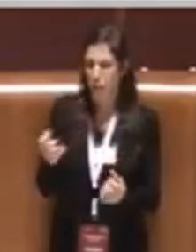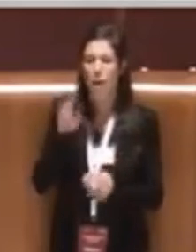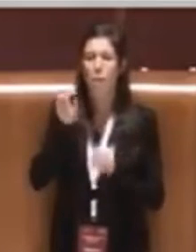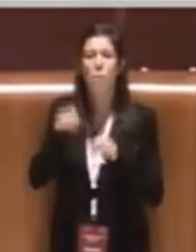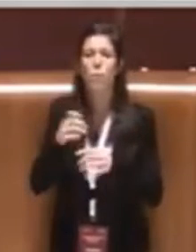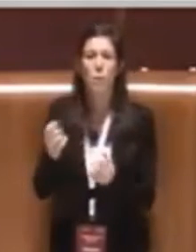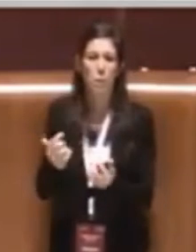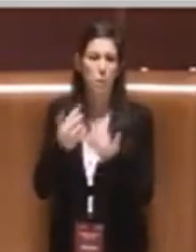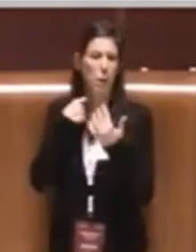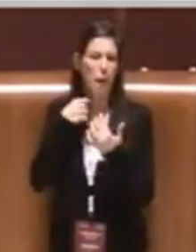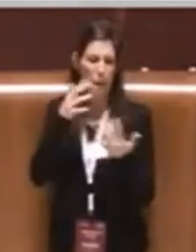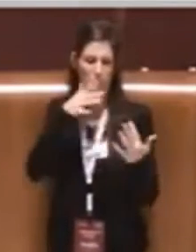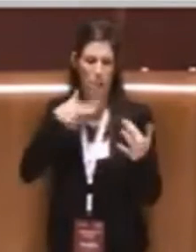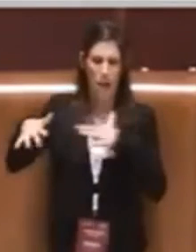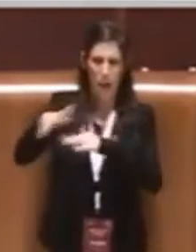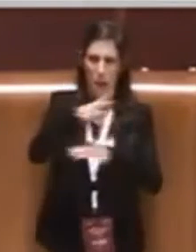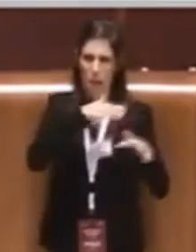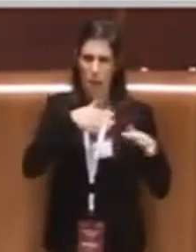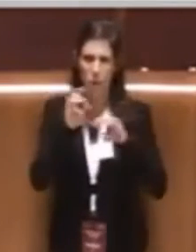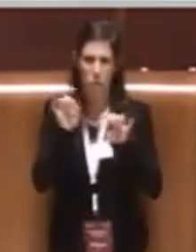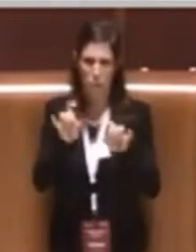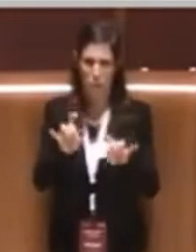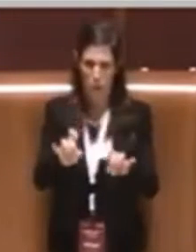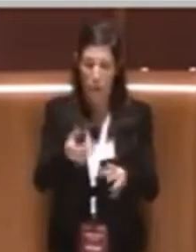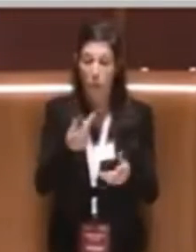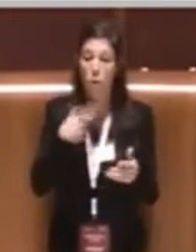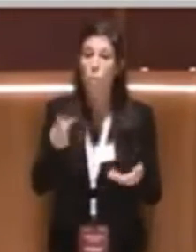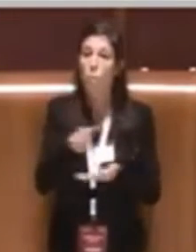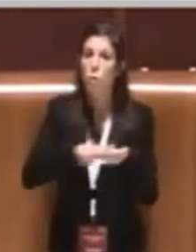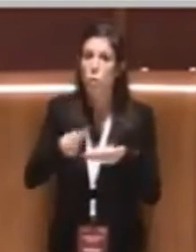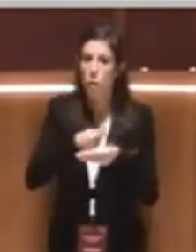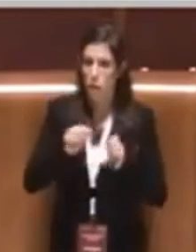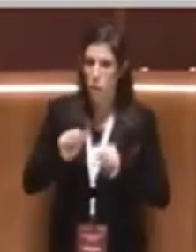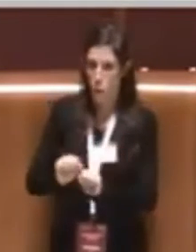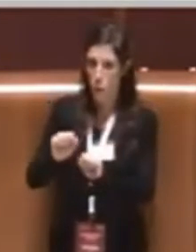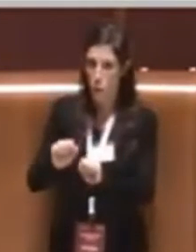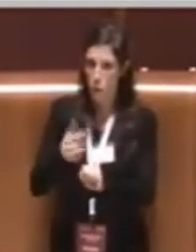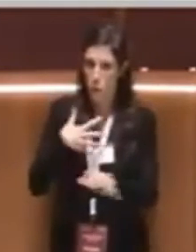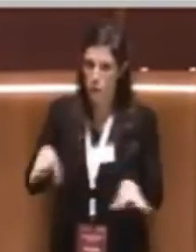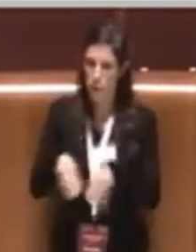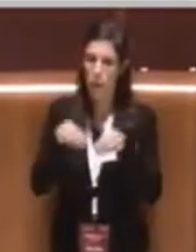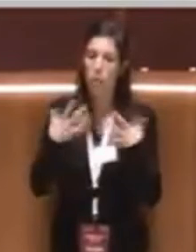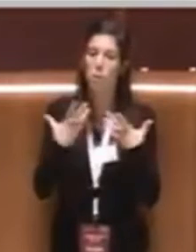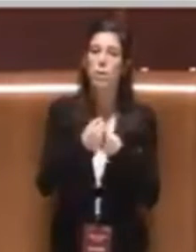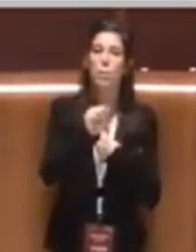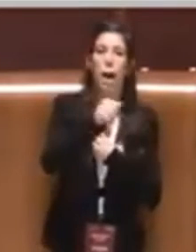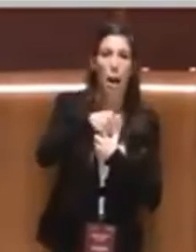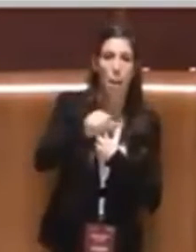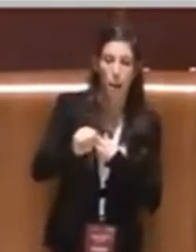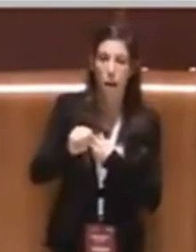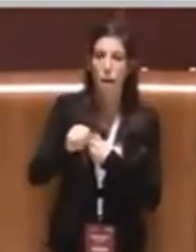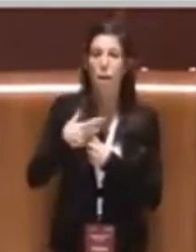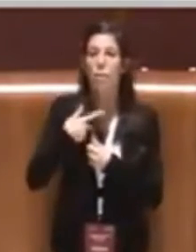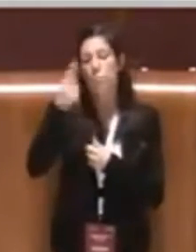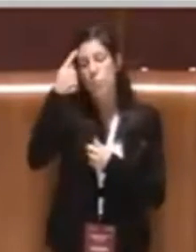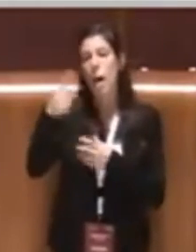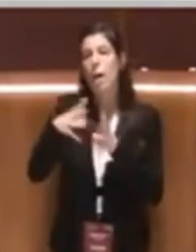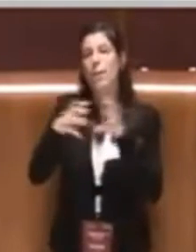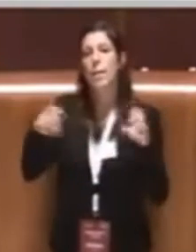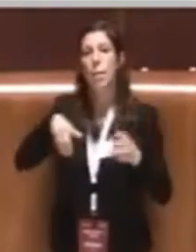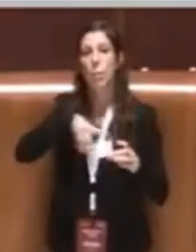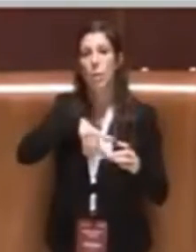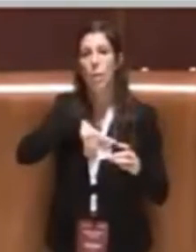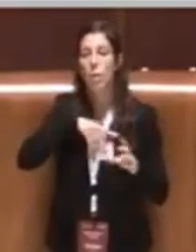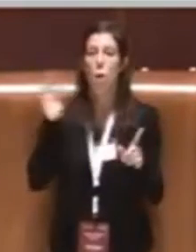un'ottica collaborativa con ARPA, Università, Cittadini, Comune e AMA, che ha individuato una ditta privata con